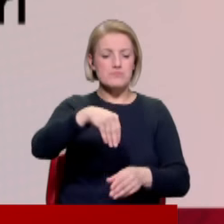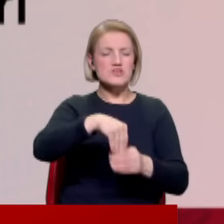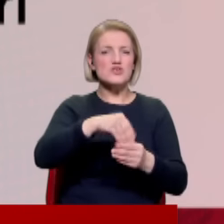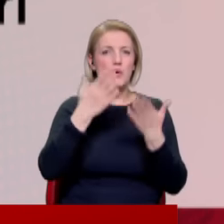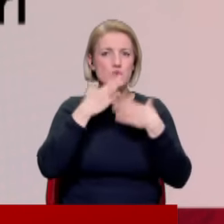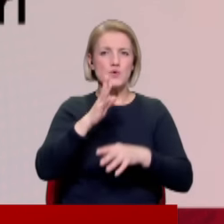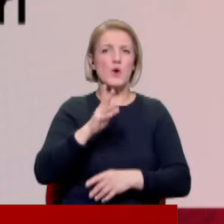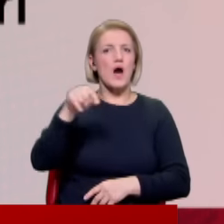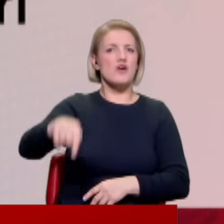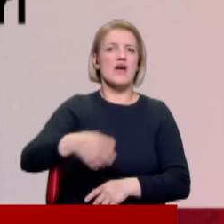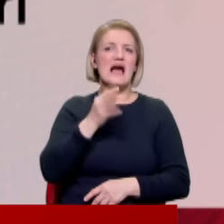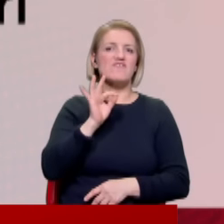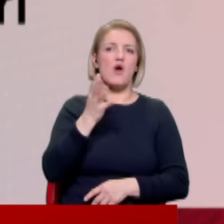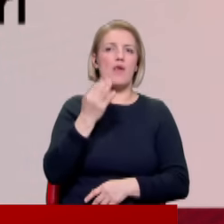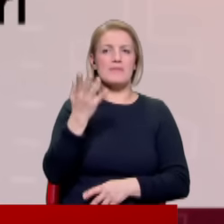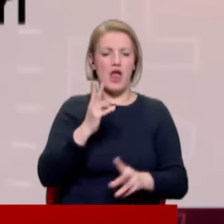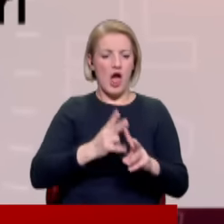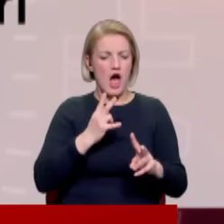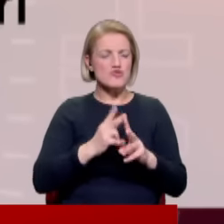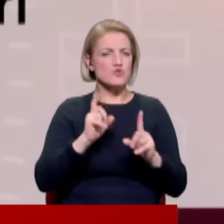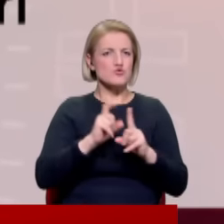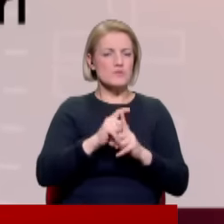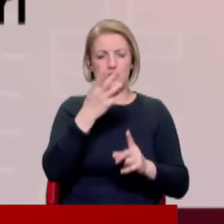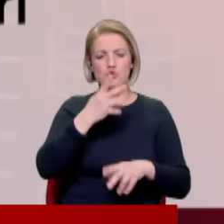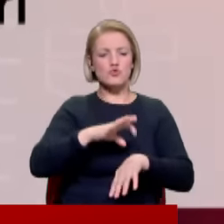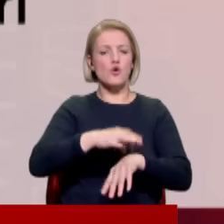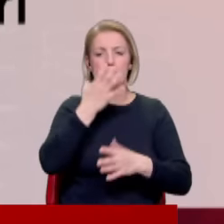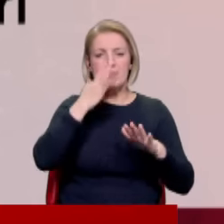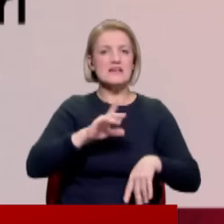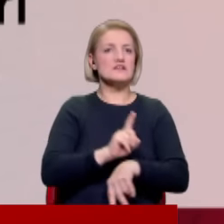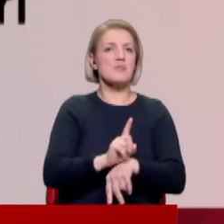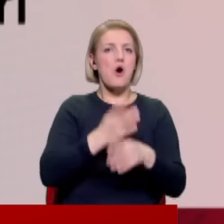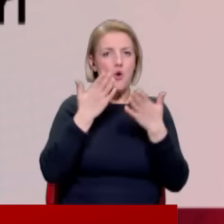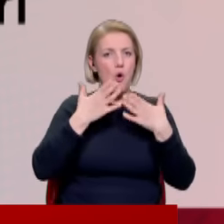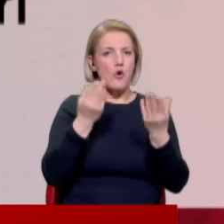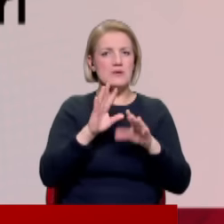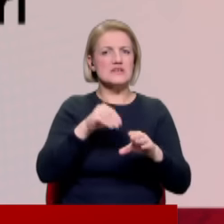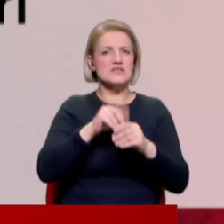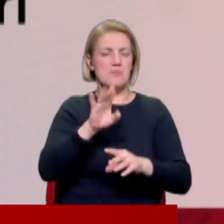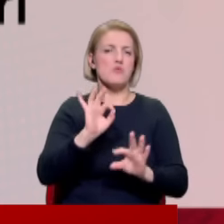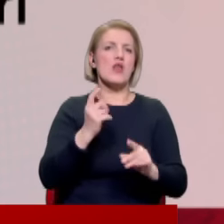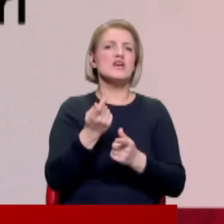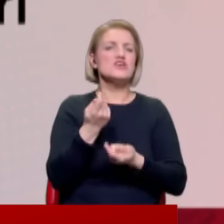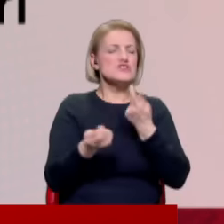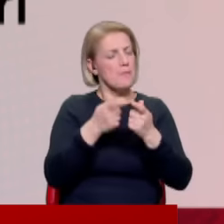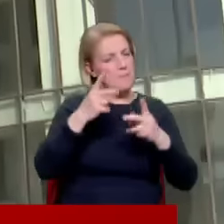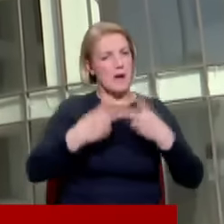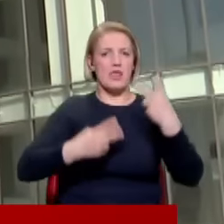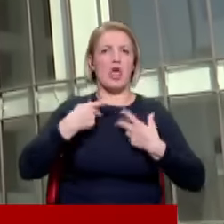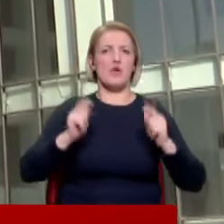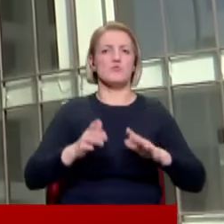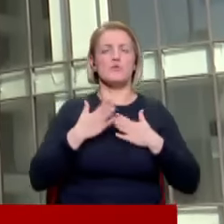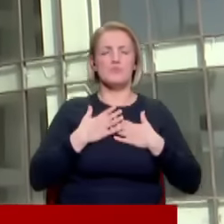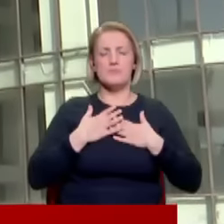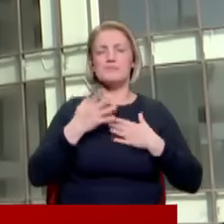değil, kantinde olabiliyordu. Acil durumlarda doktoru bekleyecek zamanımız olmadığı için bu tarz işlemleri yaptığım oluyordu.